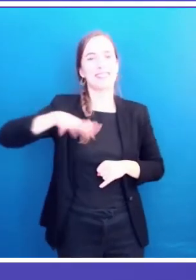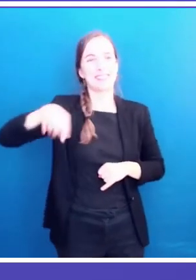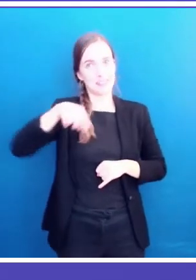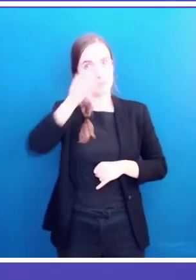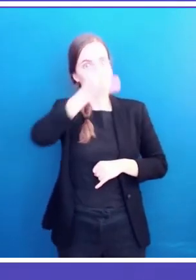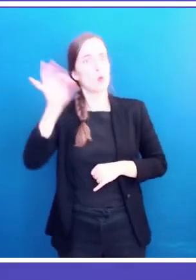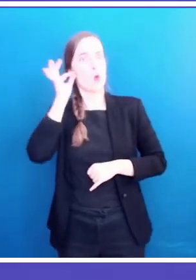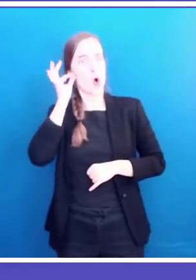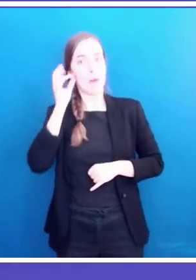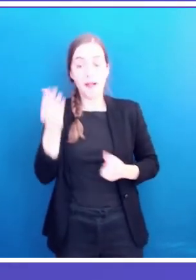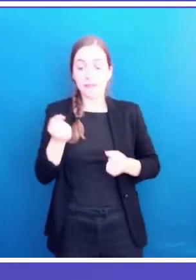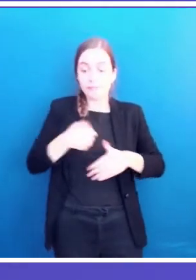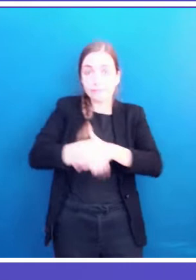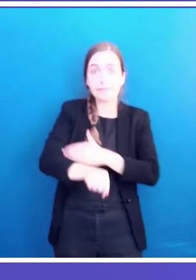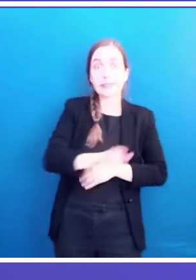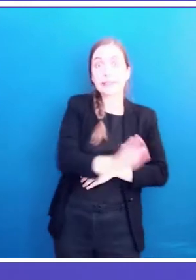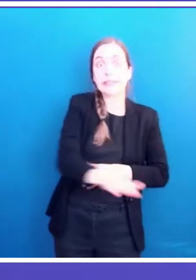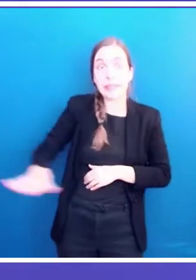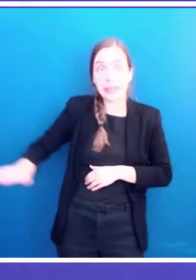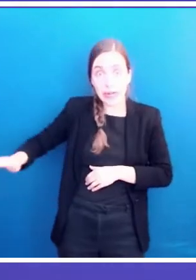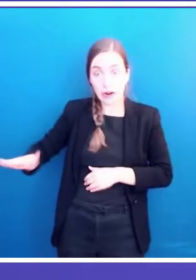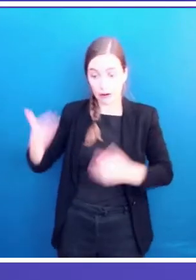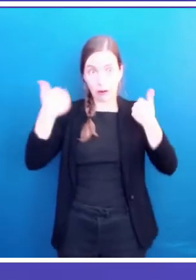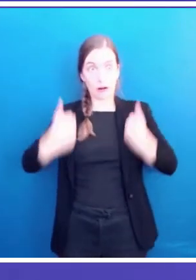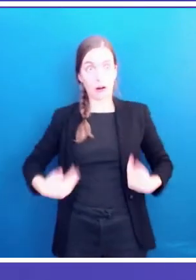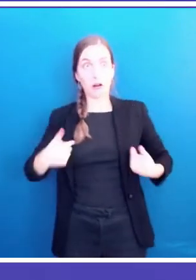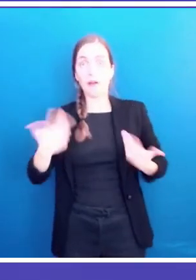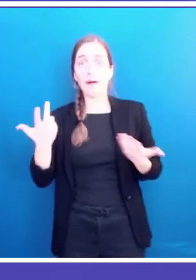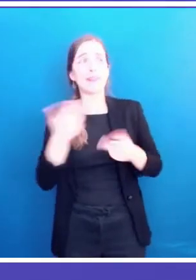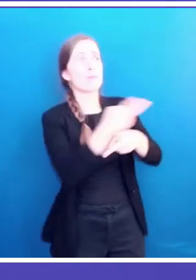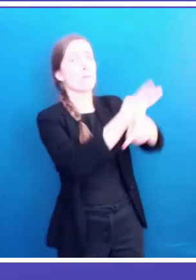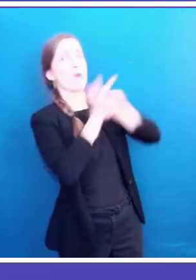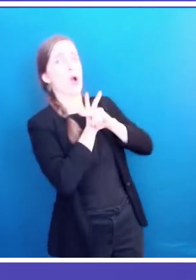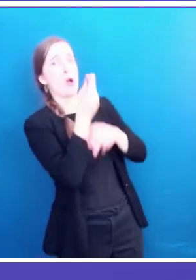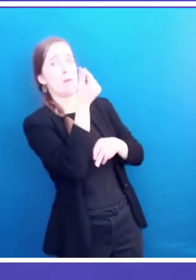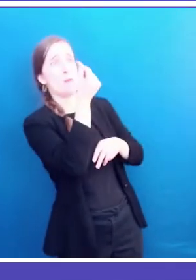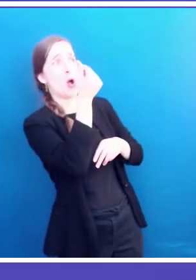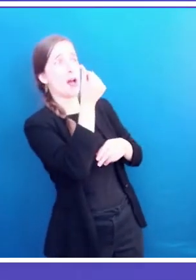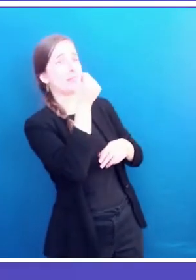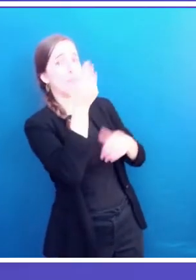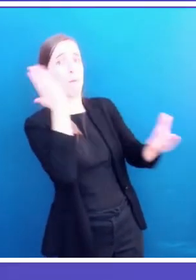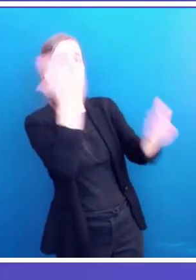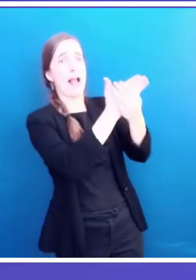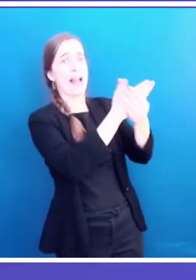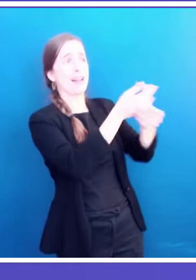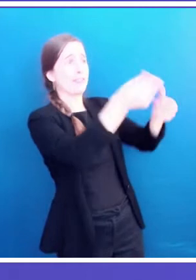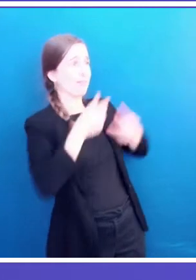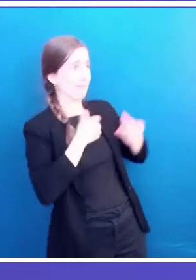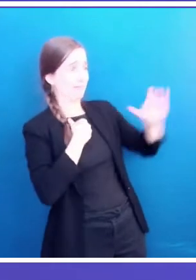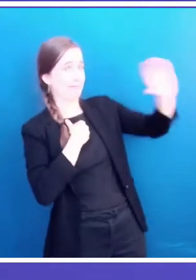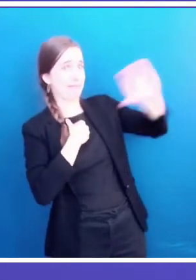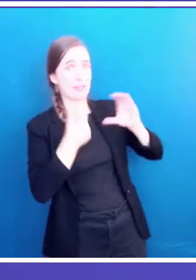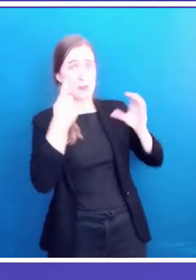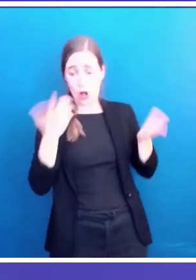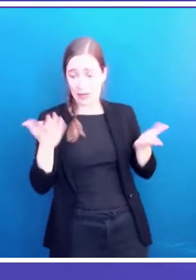في الحسبان انعدام المساواة في مجال الحصول على القروض والحصول على الموارد المالية، لأن